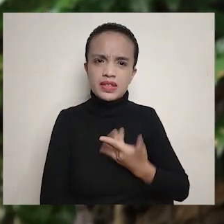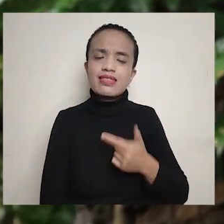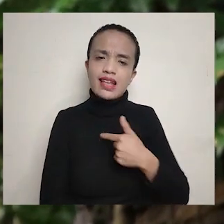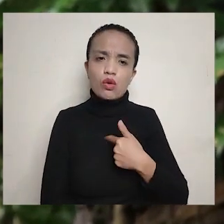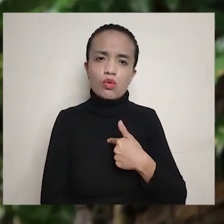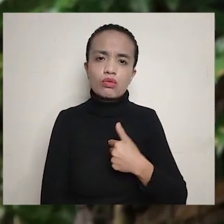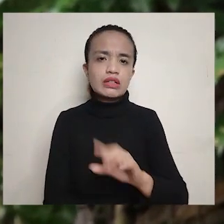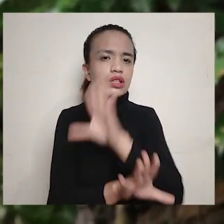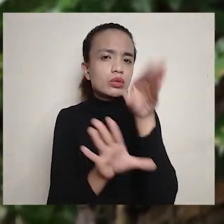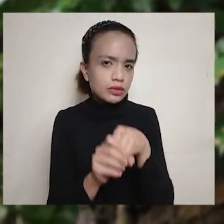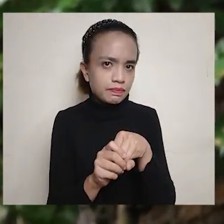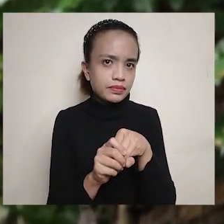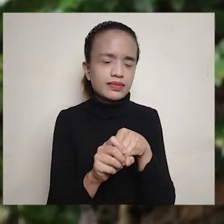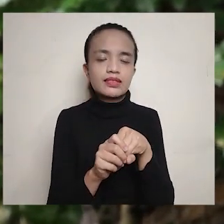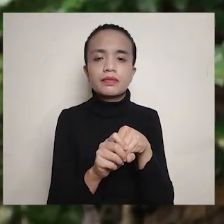part of